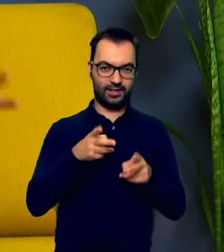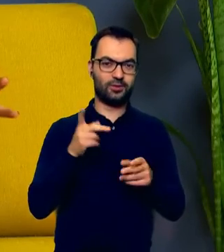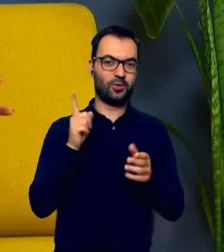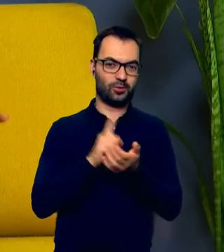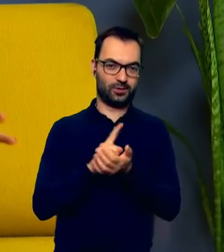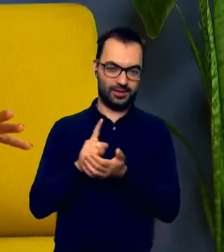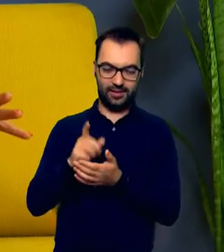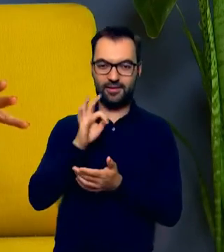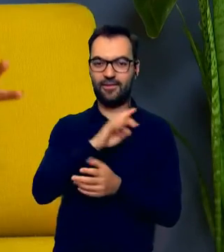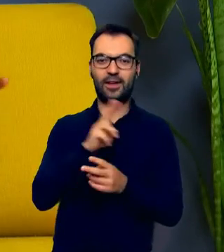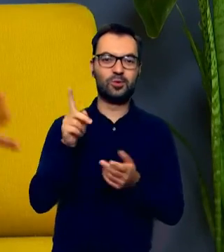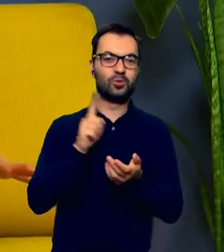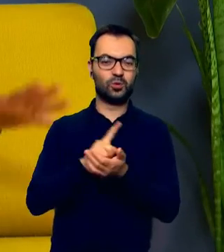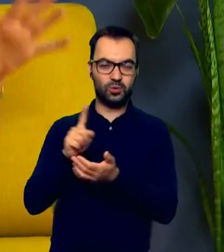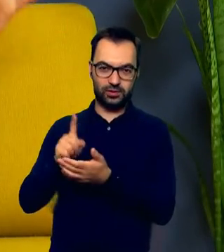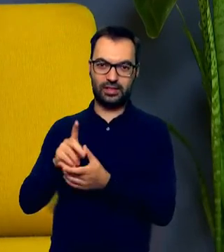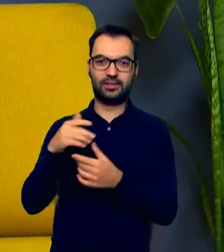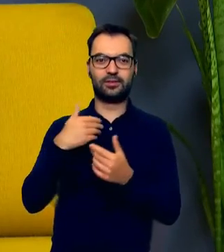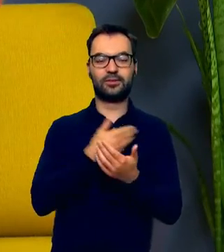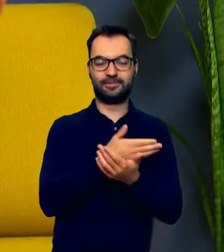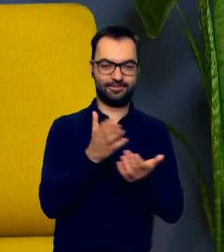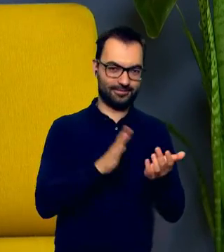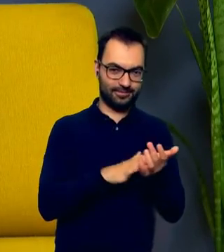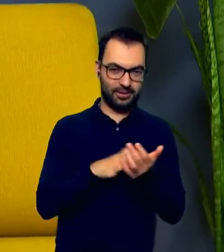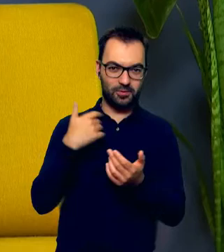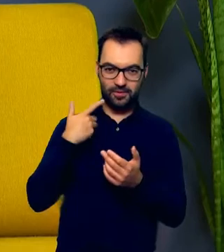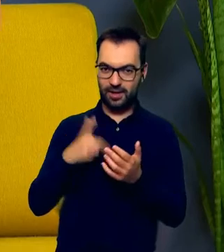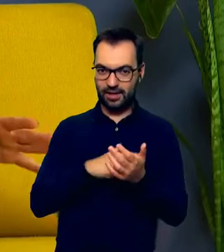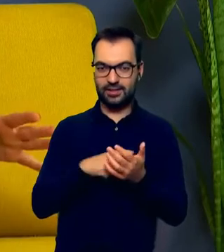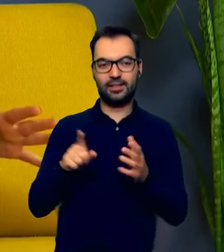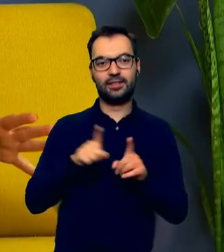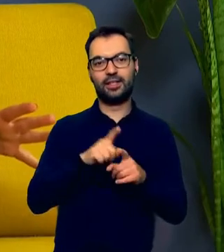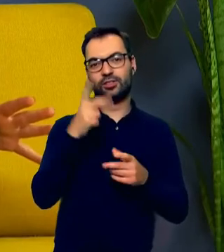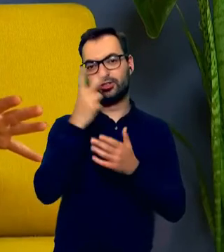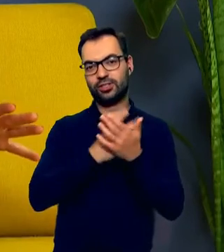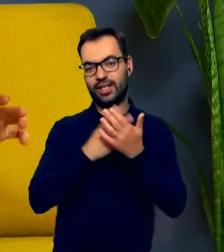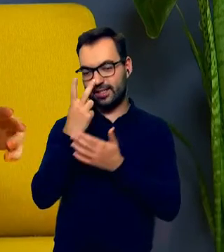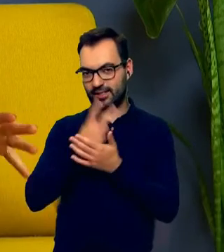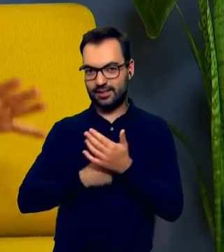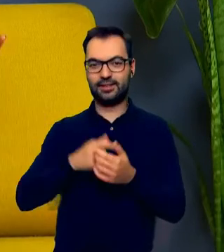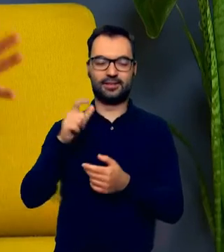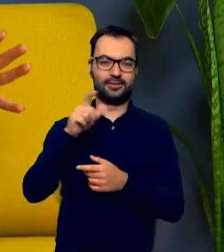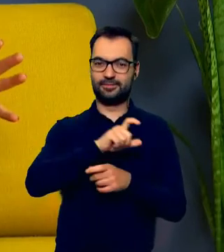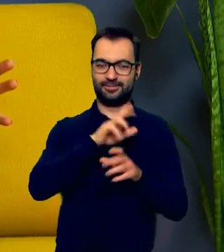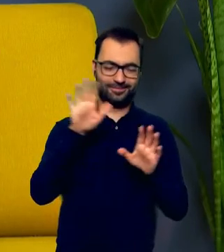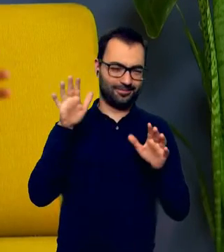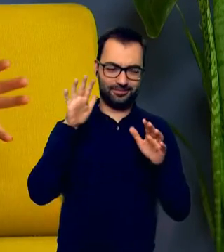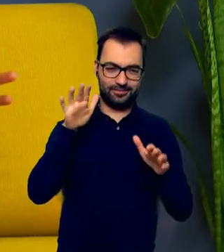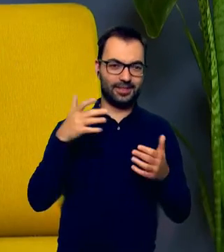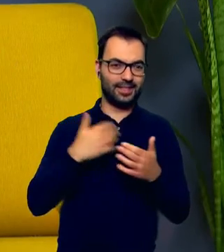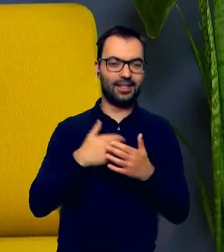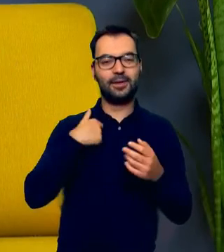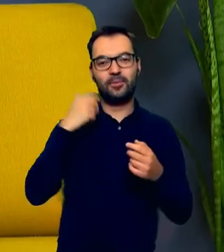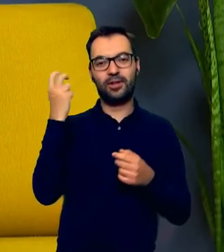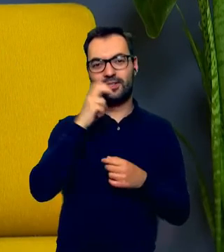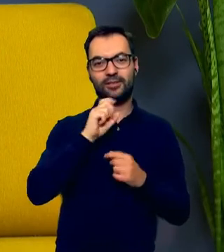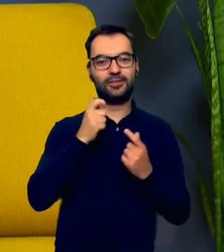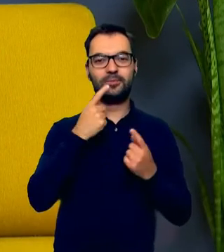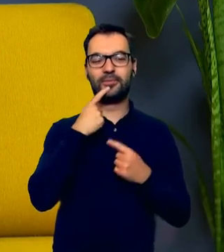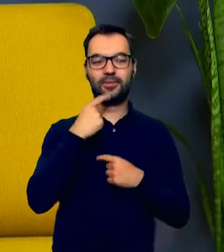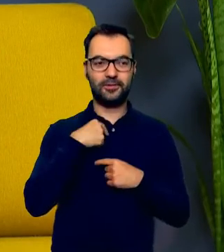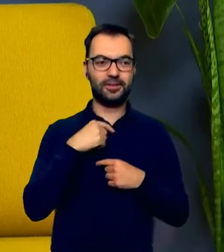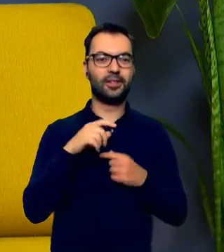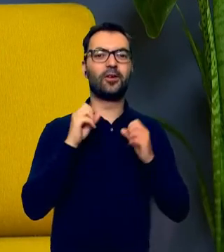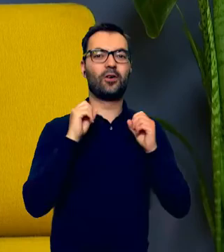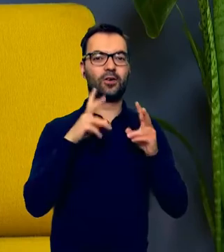ocenie profesjonalistów wręczających nagrody i w ocenie czytelników waszych książek, więc no, ciekawiła mnie ta wersja, ale